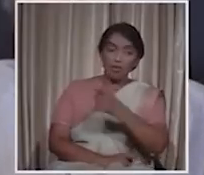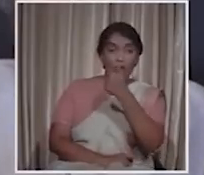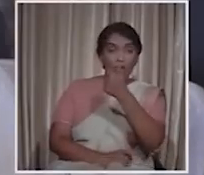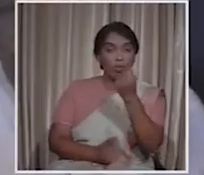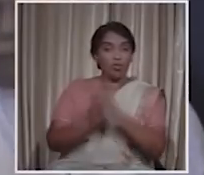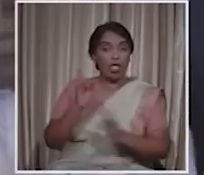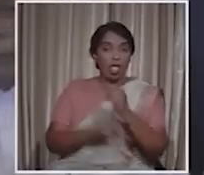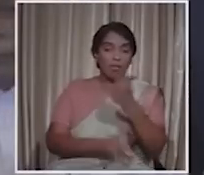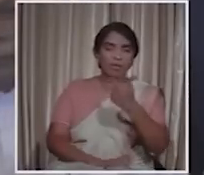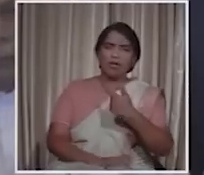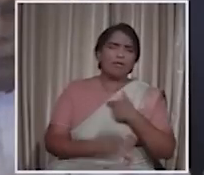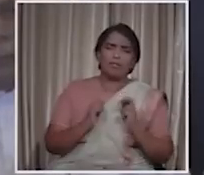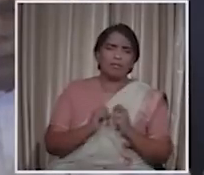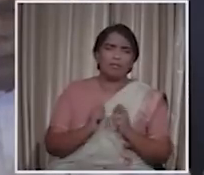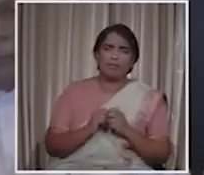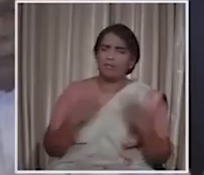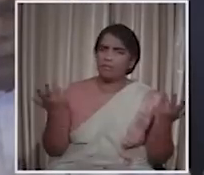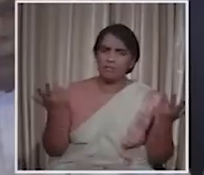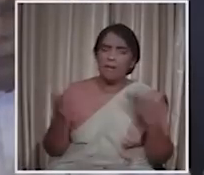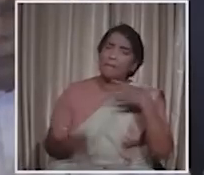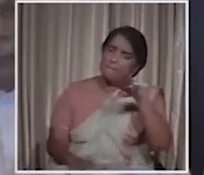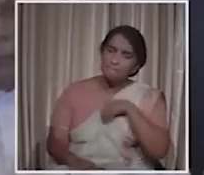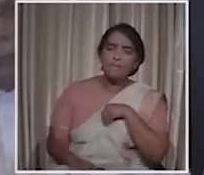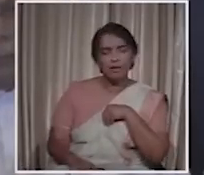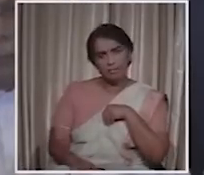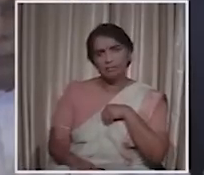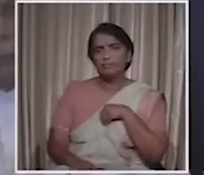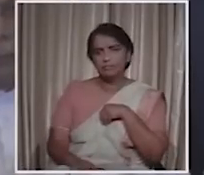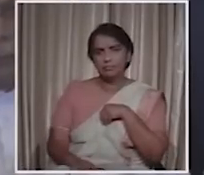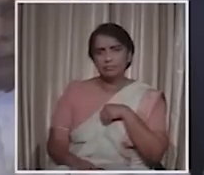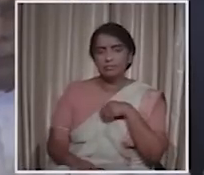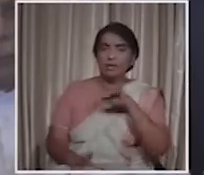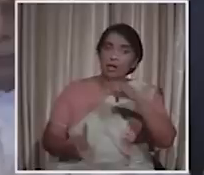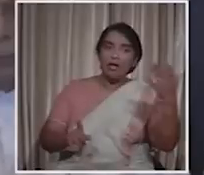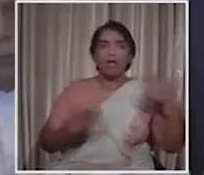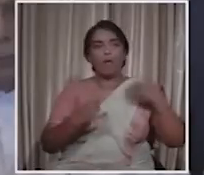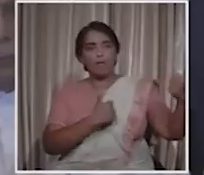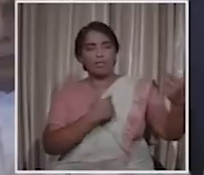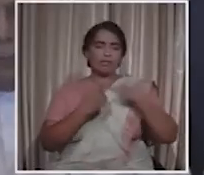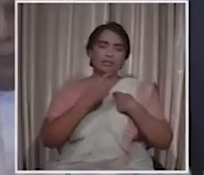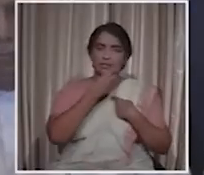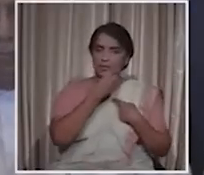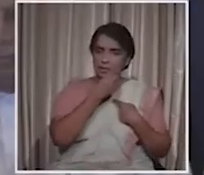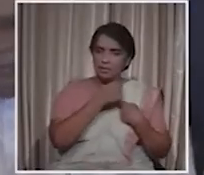මුදල් ඇමති කියලා මට ප්‍රශ්නයක් නෑ. මං ඉතින් ඒක පිළි අරගෙන යන්න වෙන එකේ මං හොඳයි කියලා. කොහොම හරි